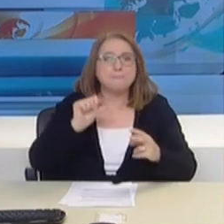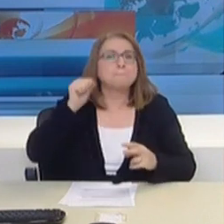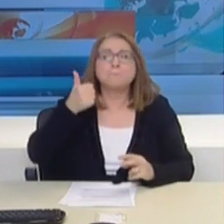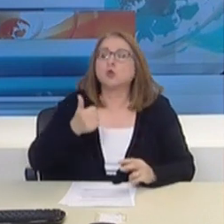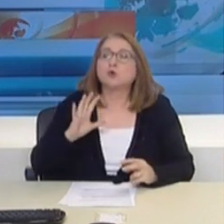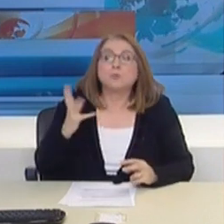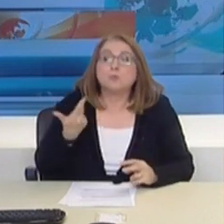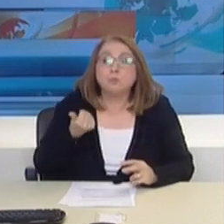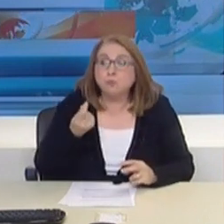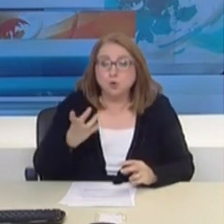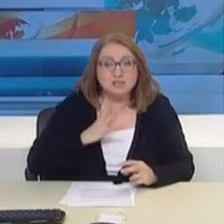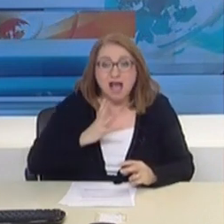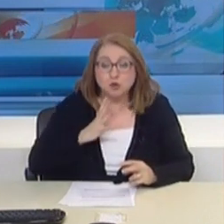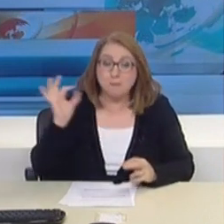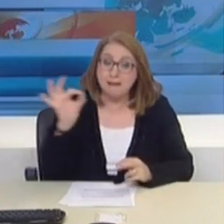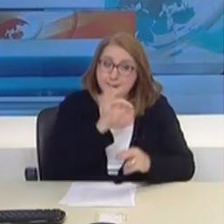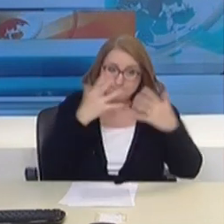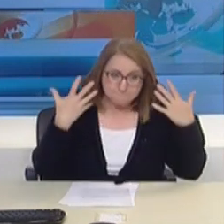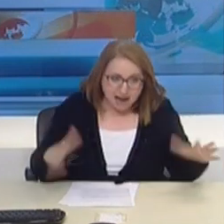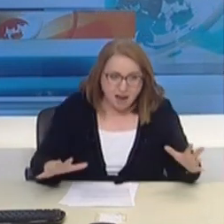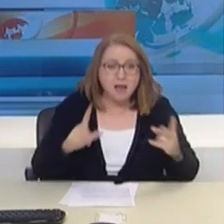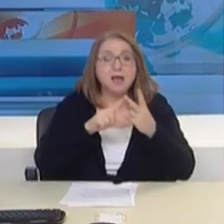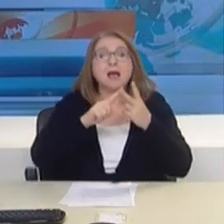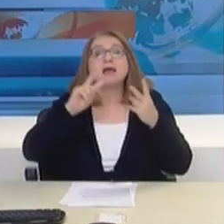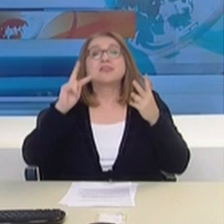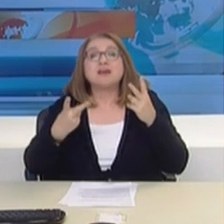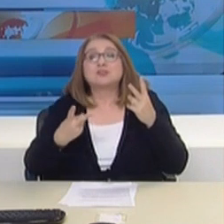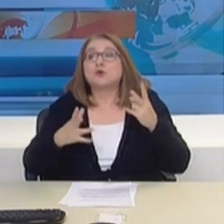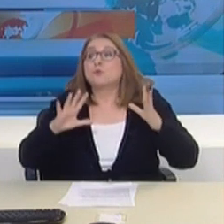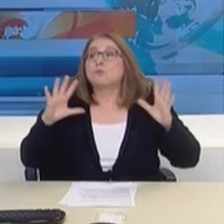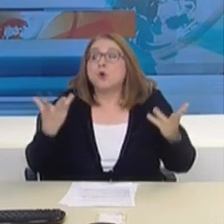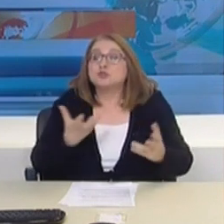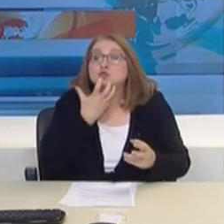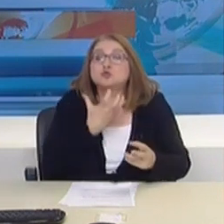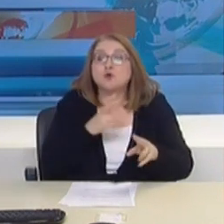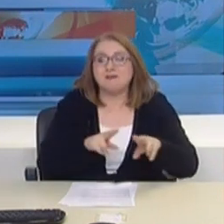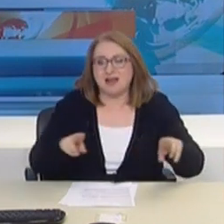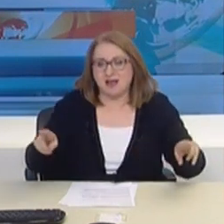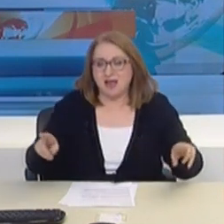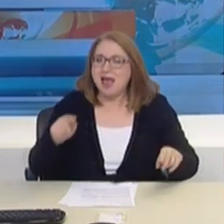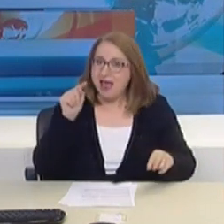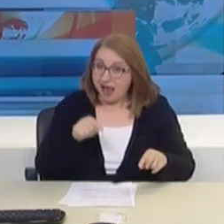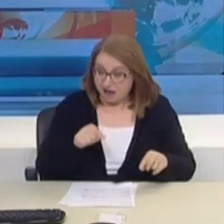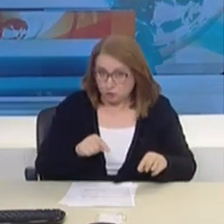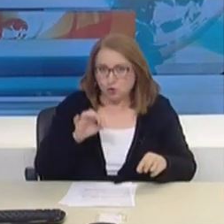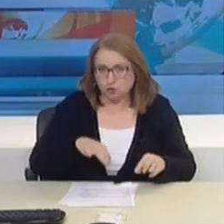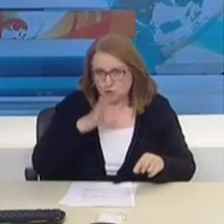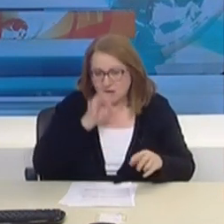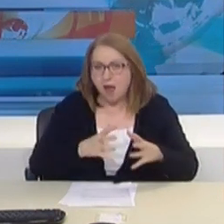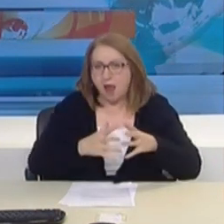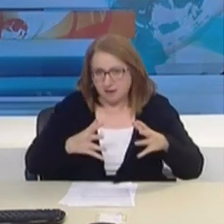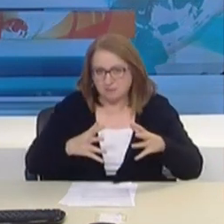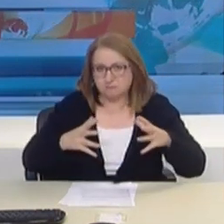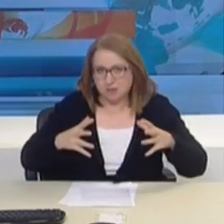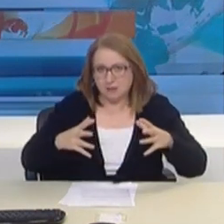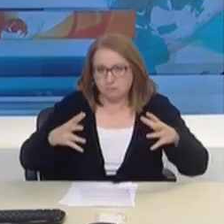μολυνθεί σε σχέση με του πόσοι νοσούν σοβαρά ή πεθαίνουν. Αυξάνει πολύ. Αυξάνει δραματικά σε ανισχυτικά επίπεδα, εάν